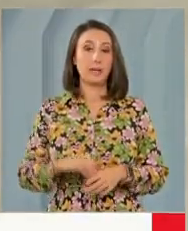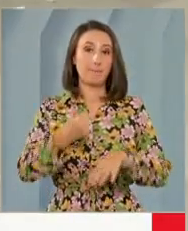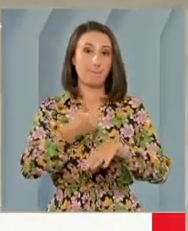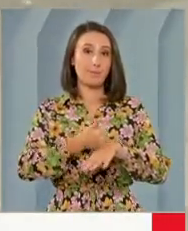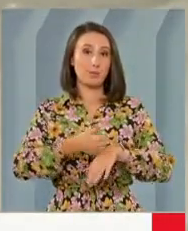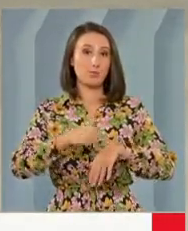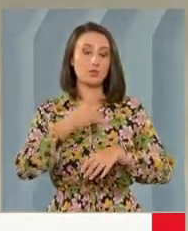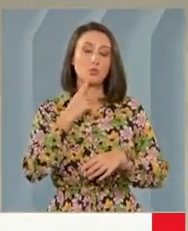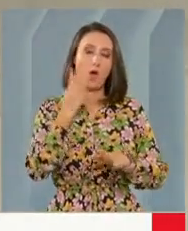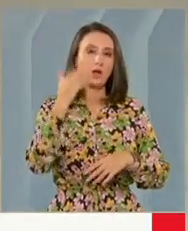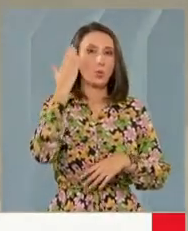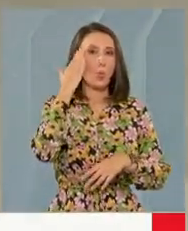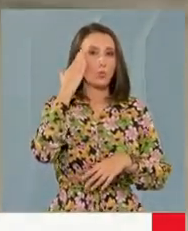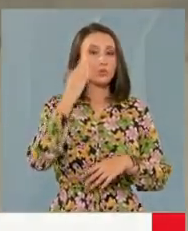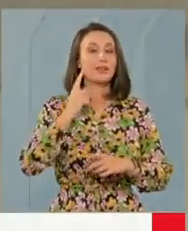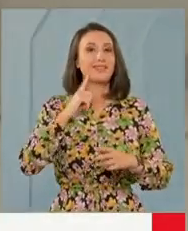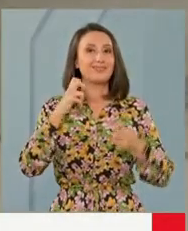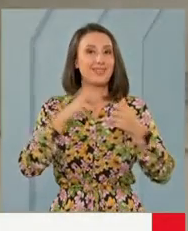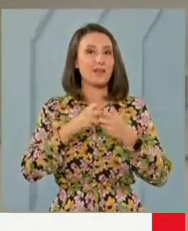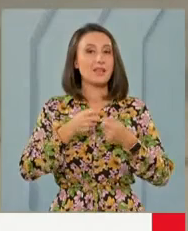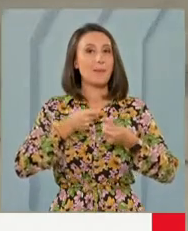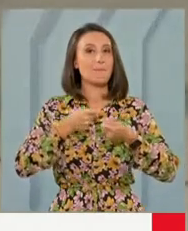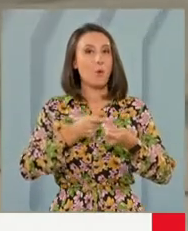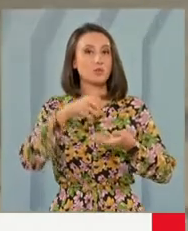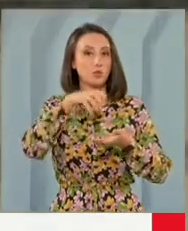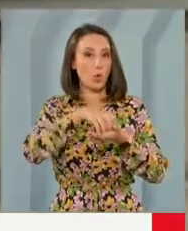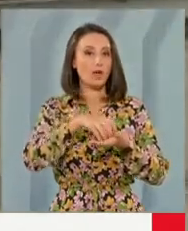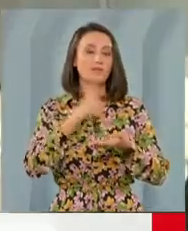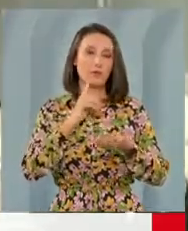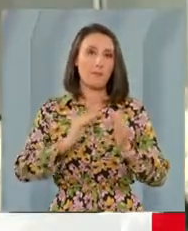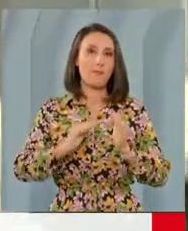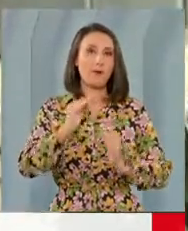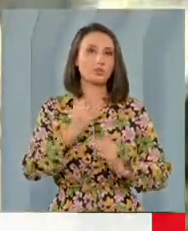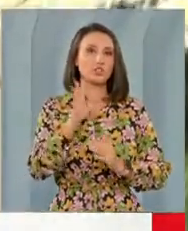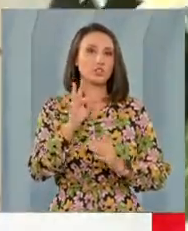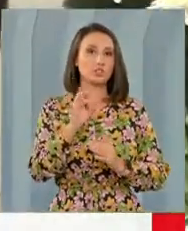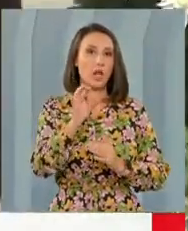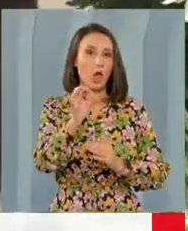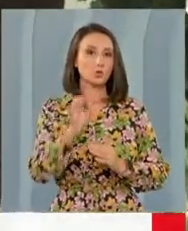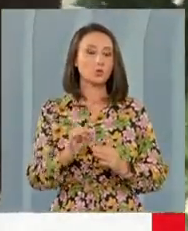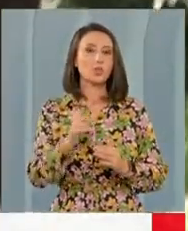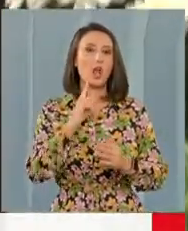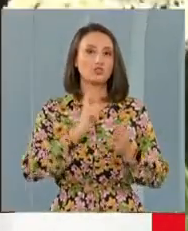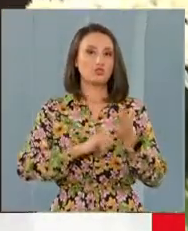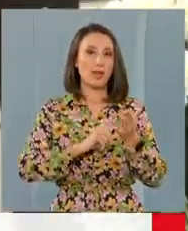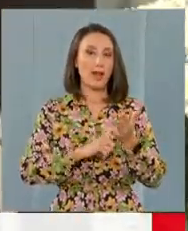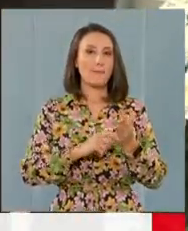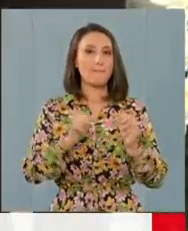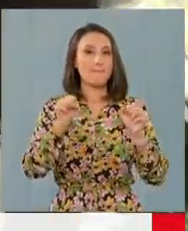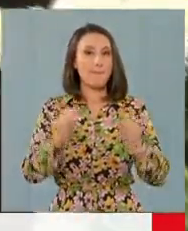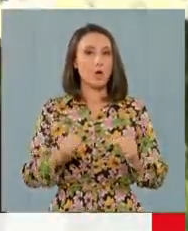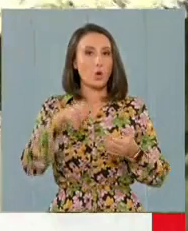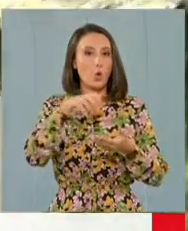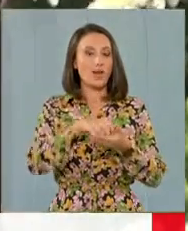Premierul Nicolae Ciucă a recunoscut că taxele și impozitele locale vor fi majorate cu 50% la cererea baronilor locali